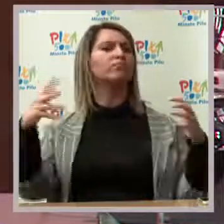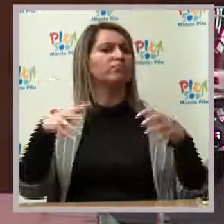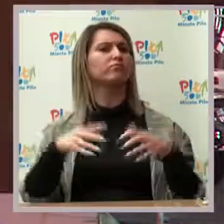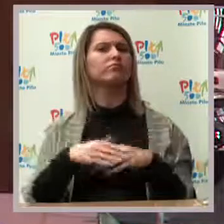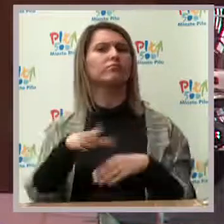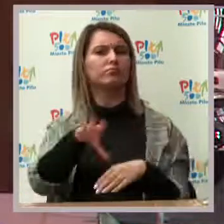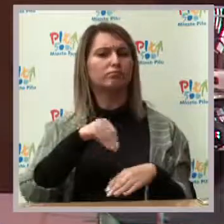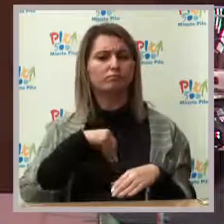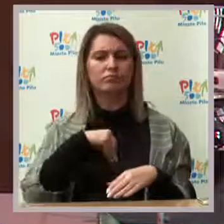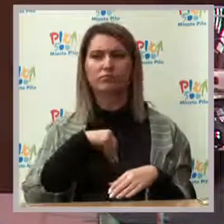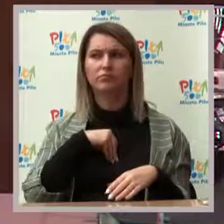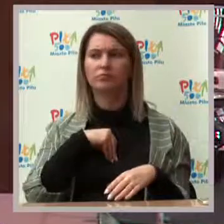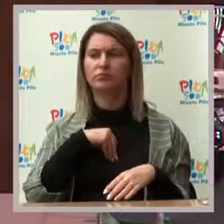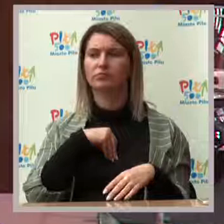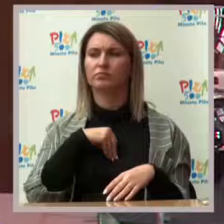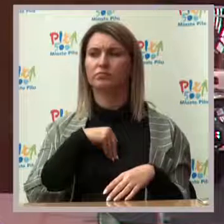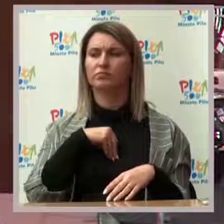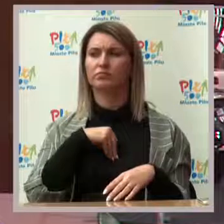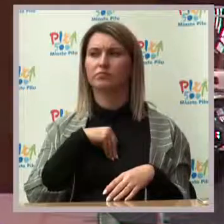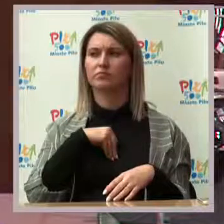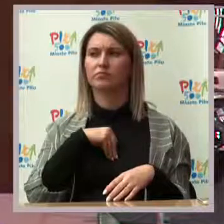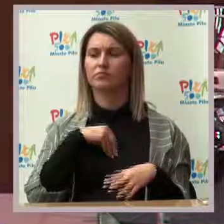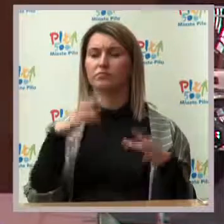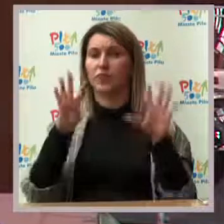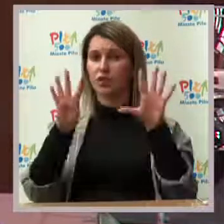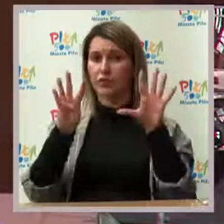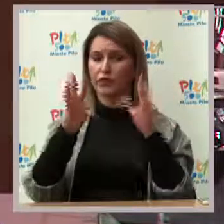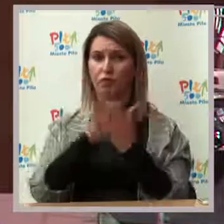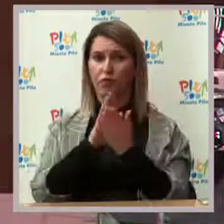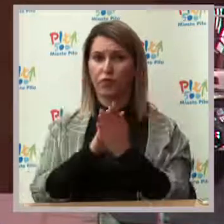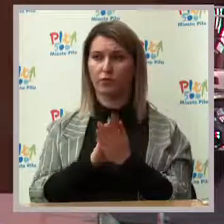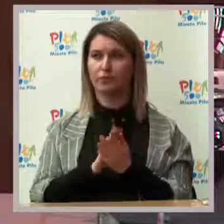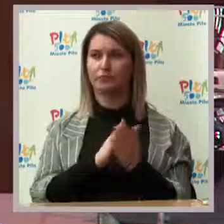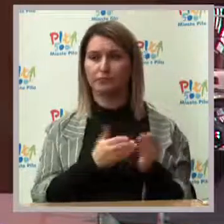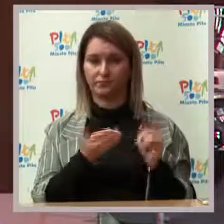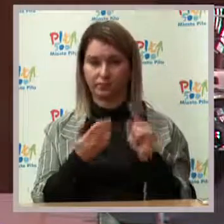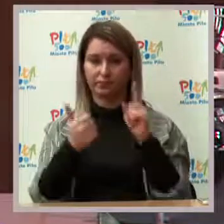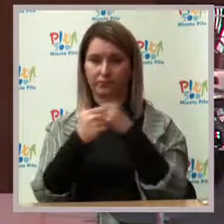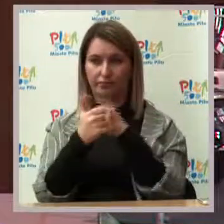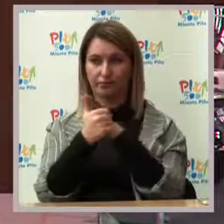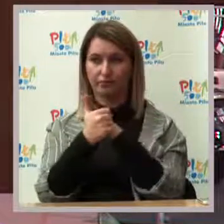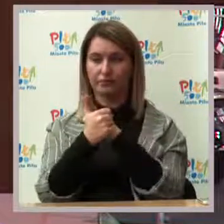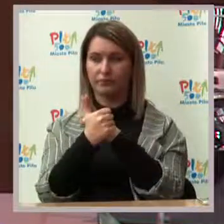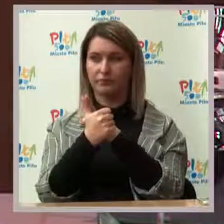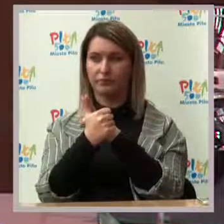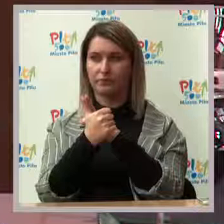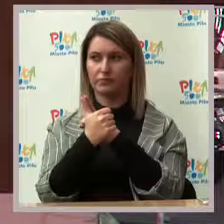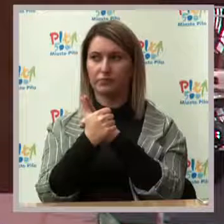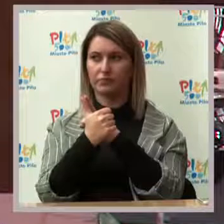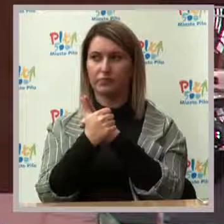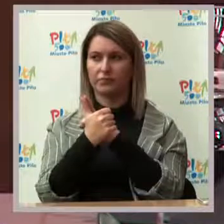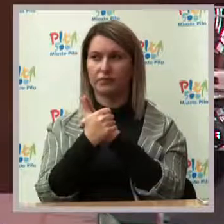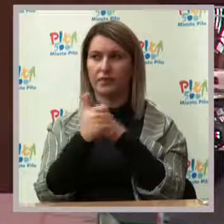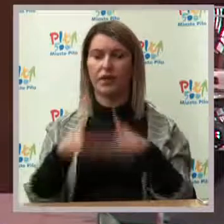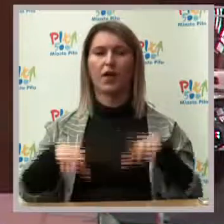Piły, Rada Miasta Piły podjęła 9 uchwał w następujących sprawach. Punkt pierwszy. W sprawie